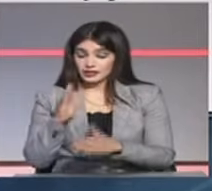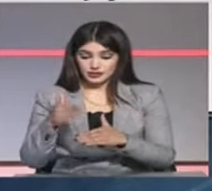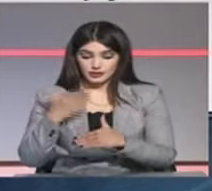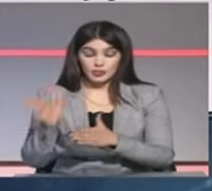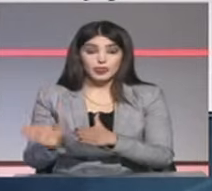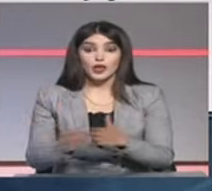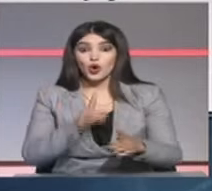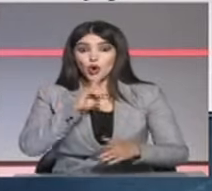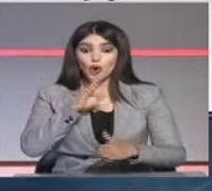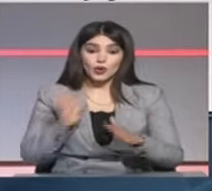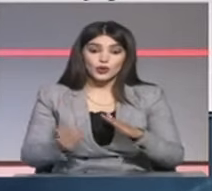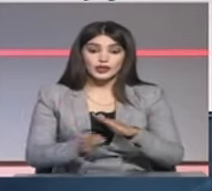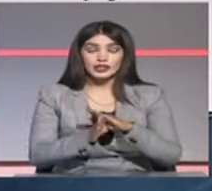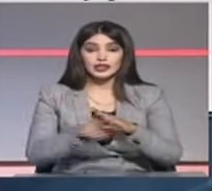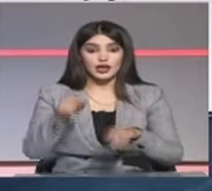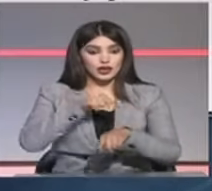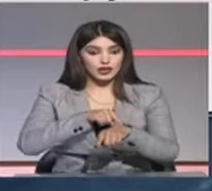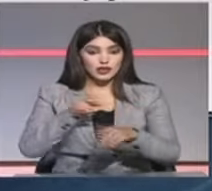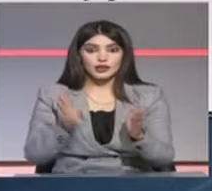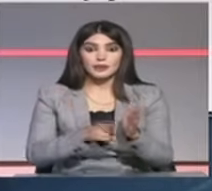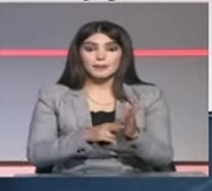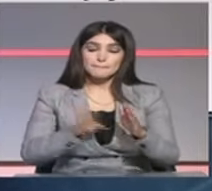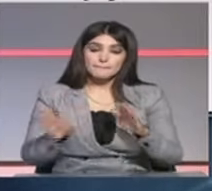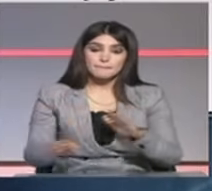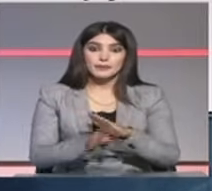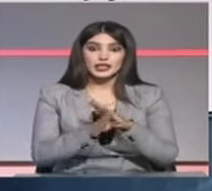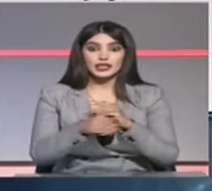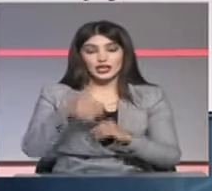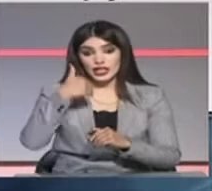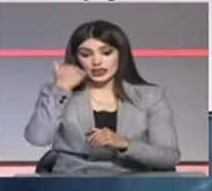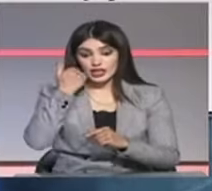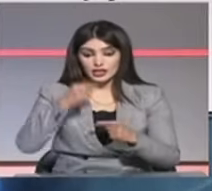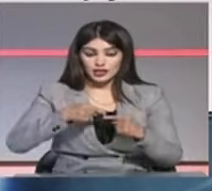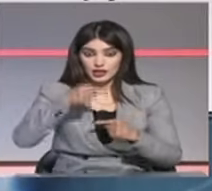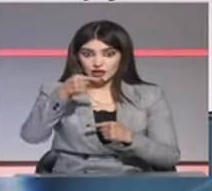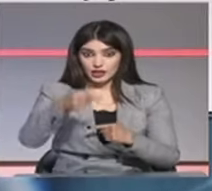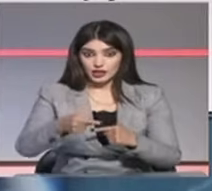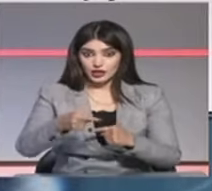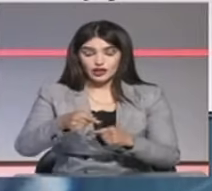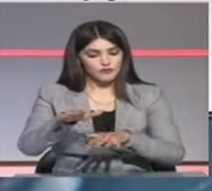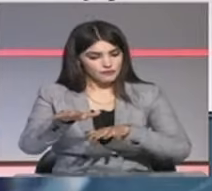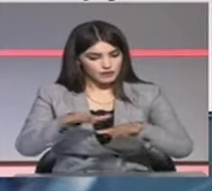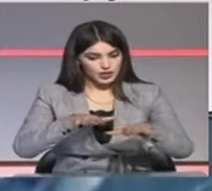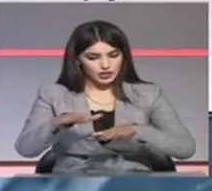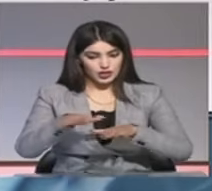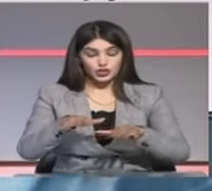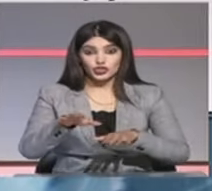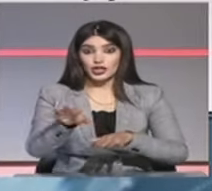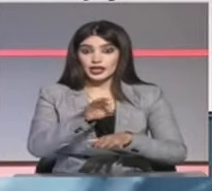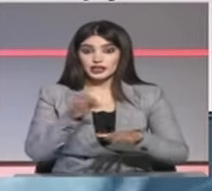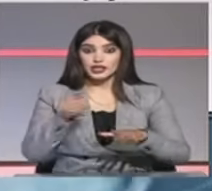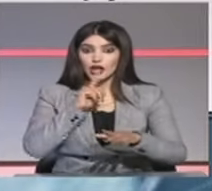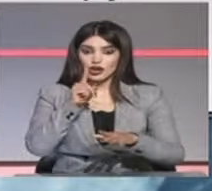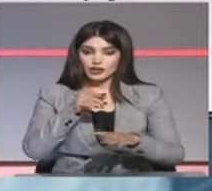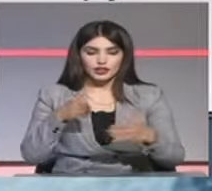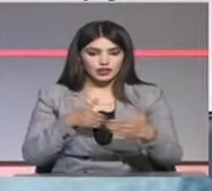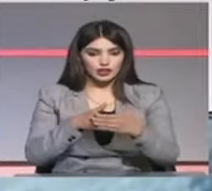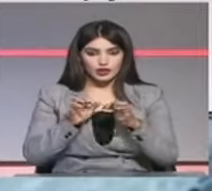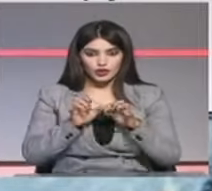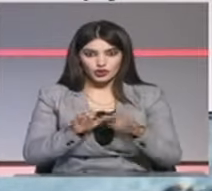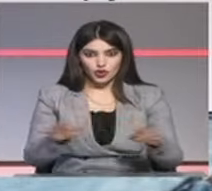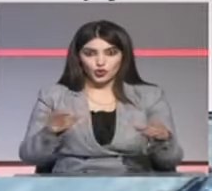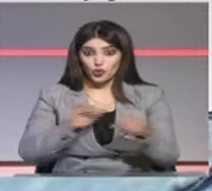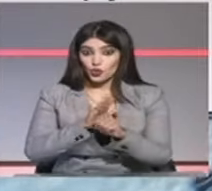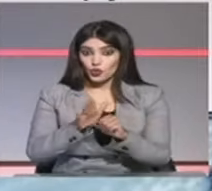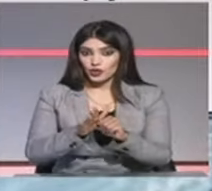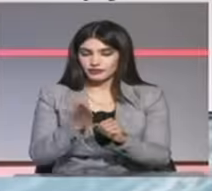الانطلاق في تطبيق هذا التوقيت بدايه من يوم الاثنين القادم في اطار الاجراءات المتخذه لمواجهه فيروس